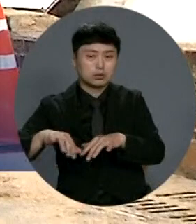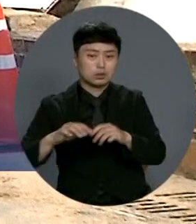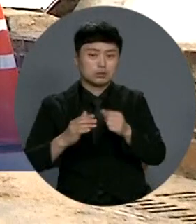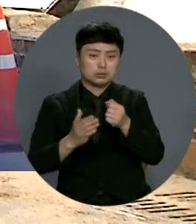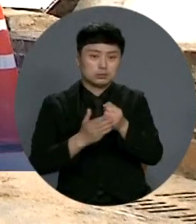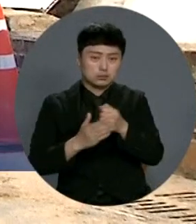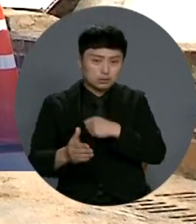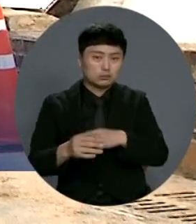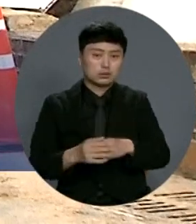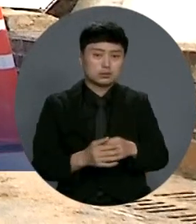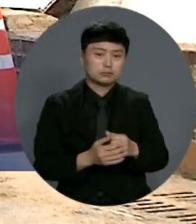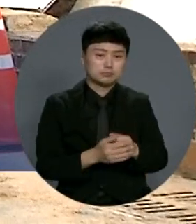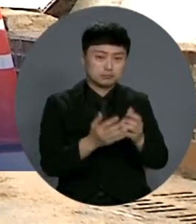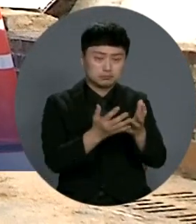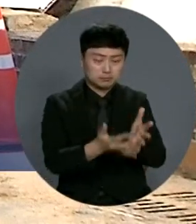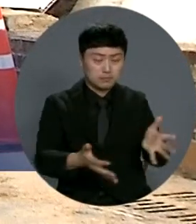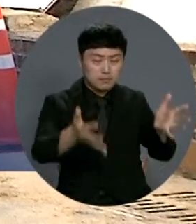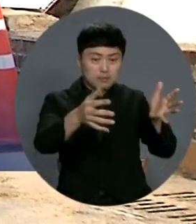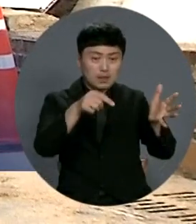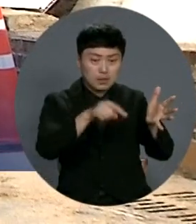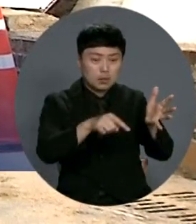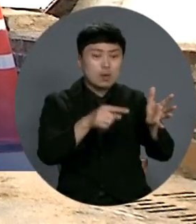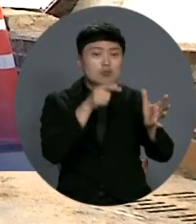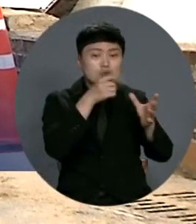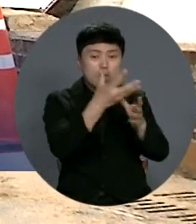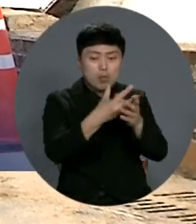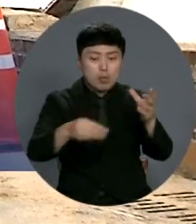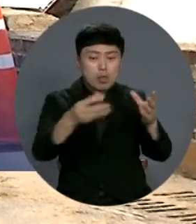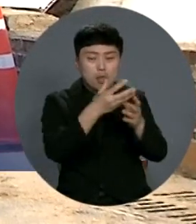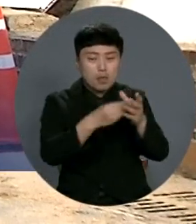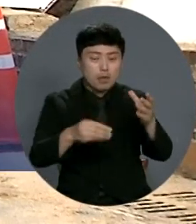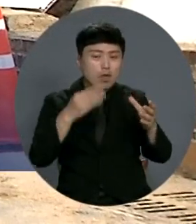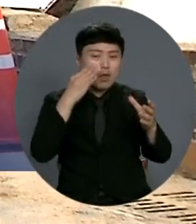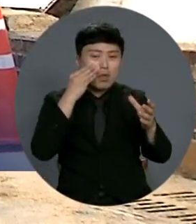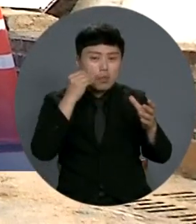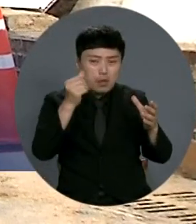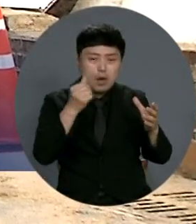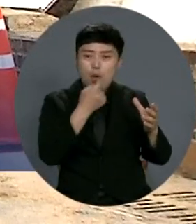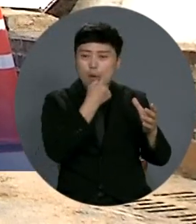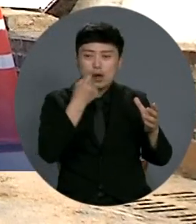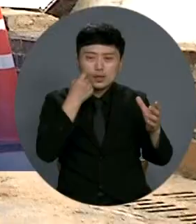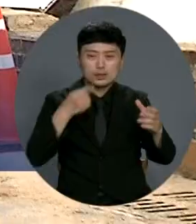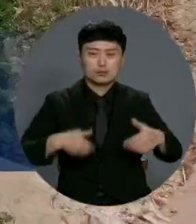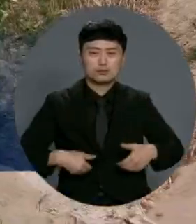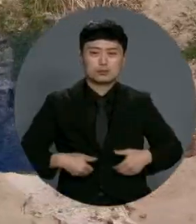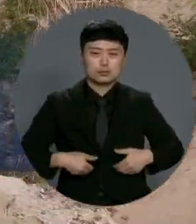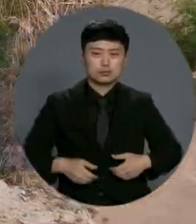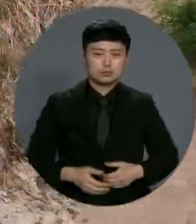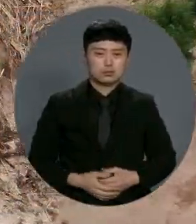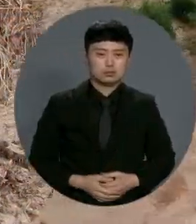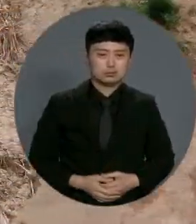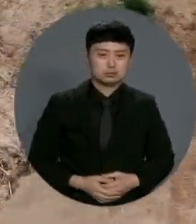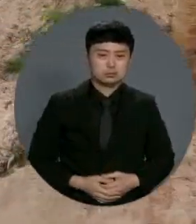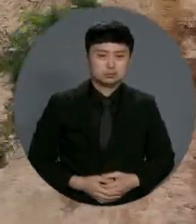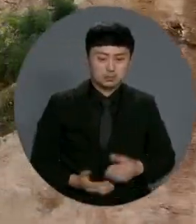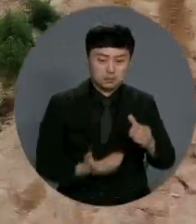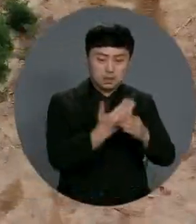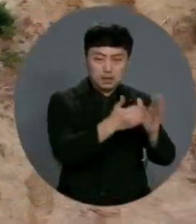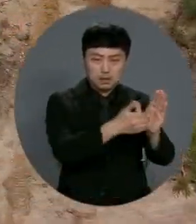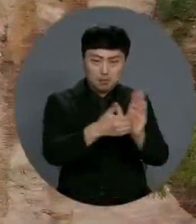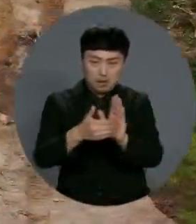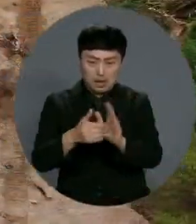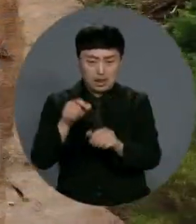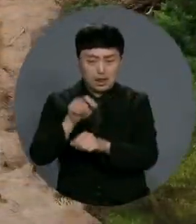당초의 침사지에서 배수 계획들을 철저하게 관리를 하는 것이 있어서야 된다라는 얘기고요 재해를 예방하기